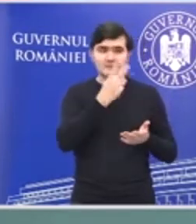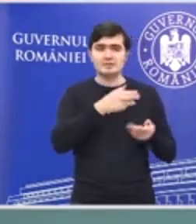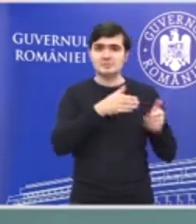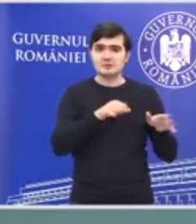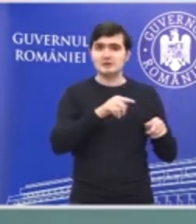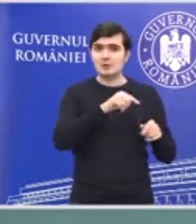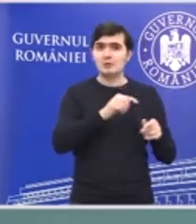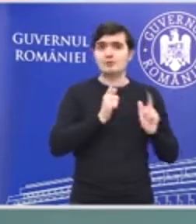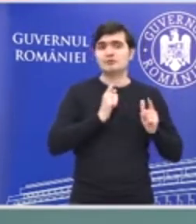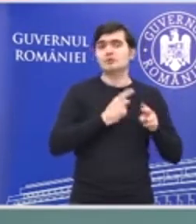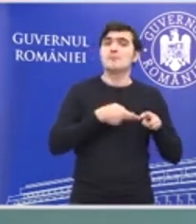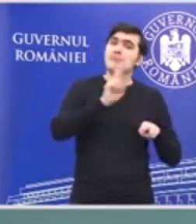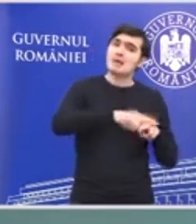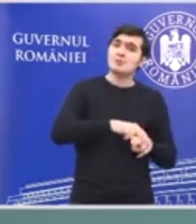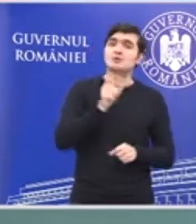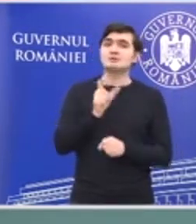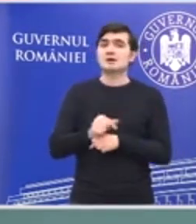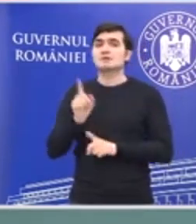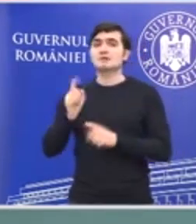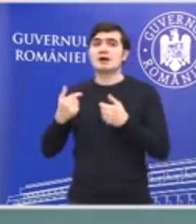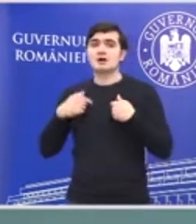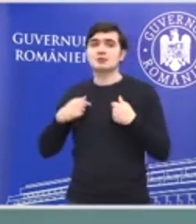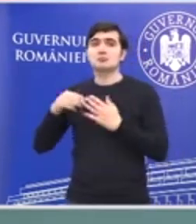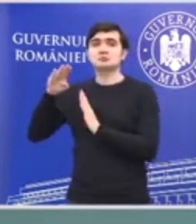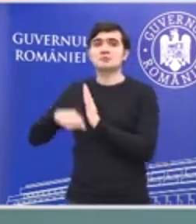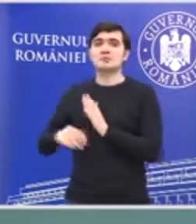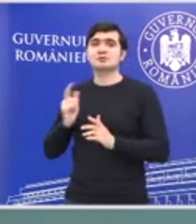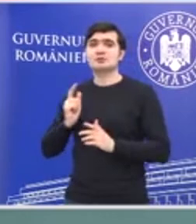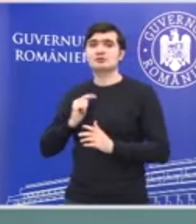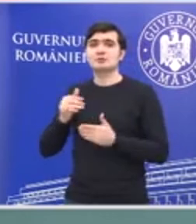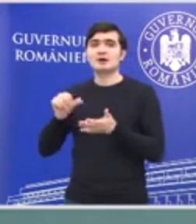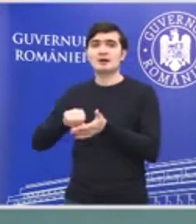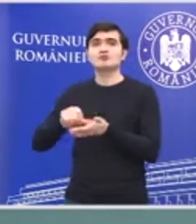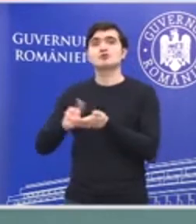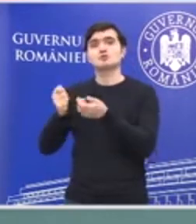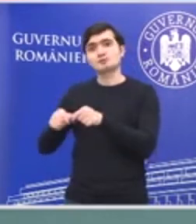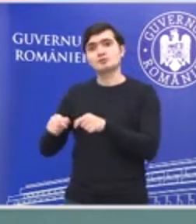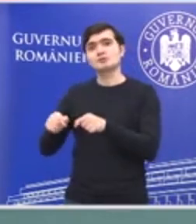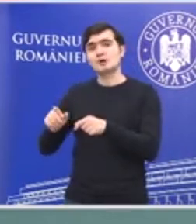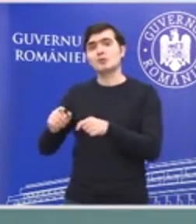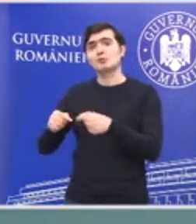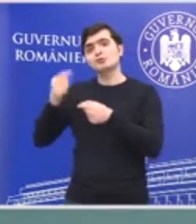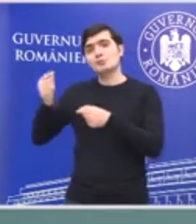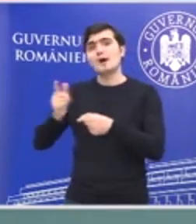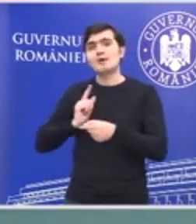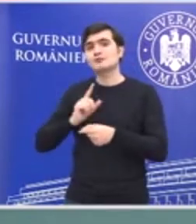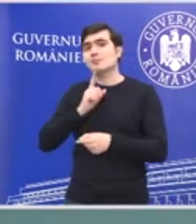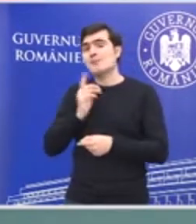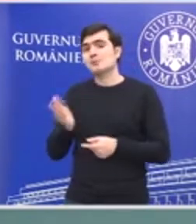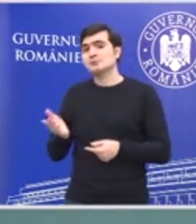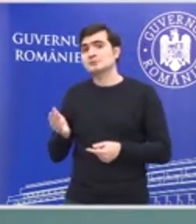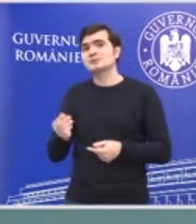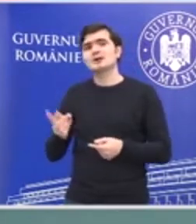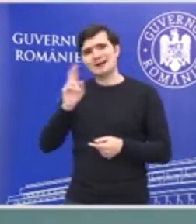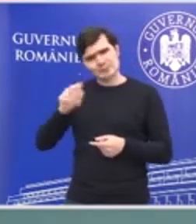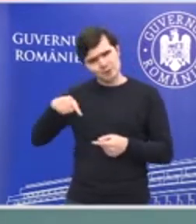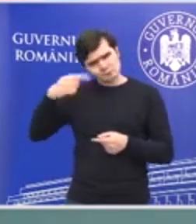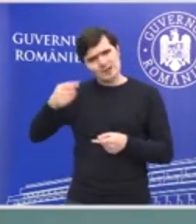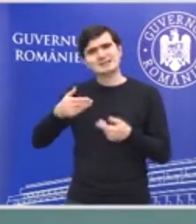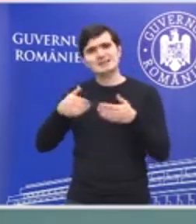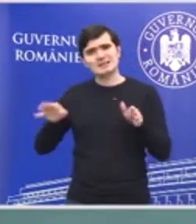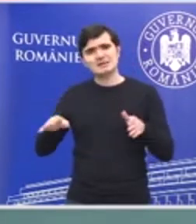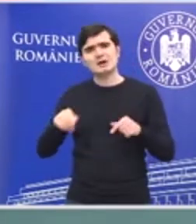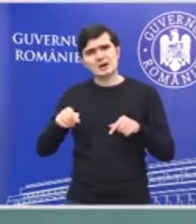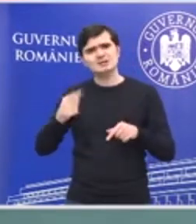funcționează să fie mai lung decât dacă am sta pe centrul respectiv. Repet, ele urmează să se deschide. Acesta a fost un principiu